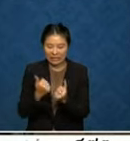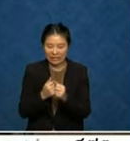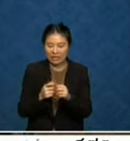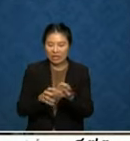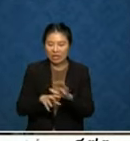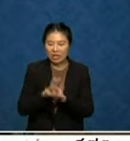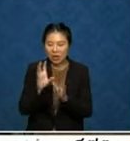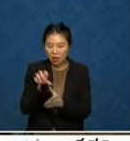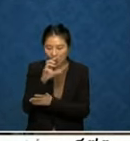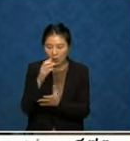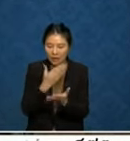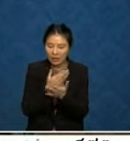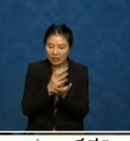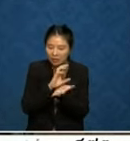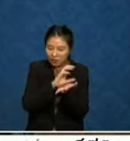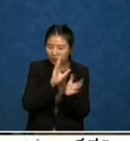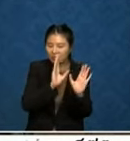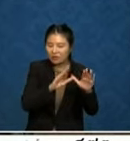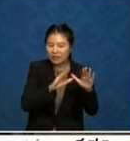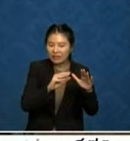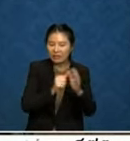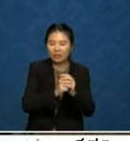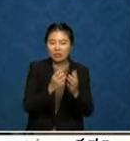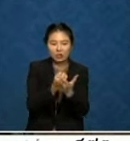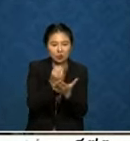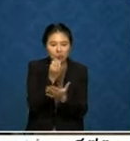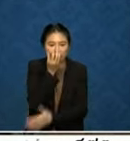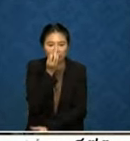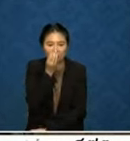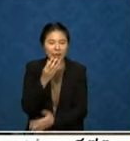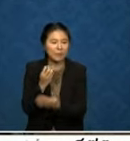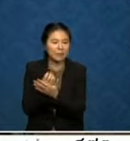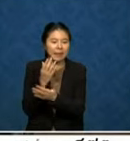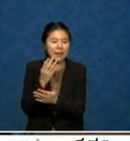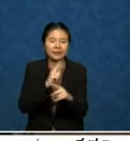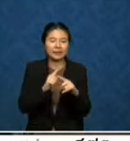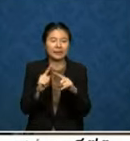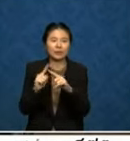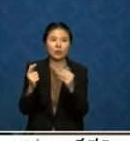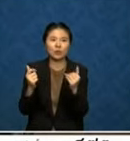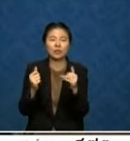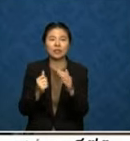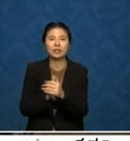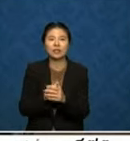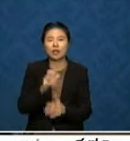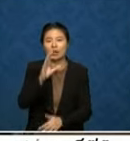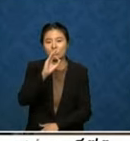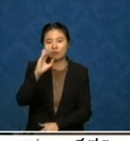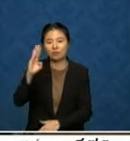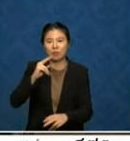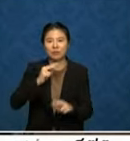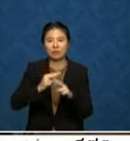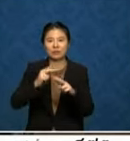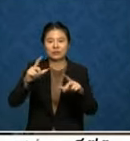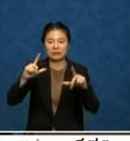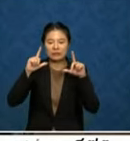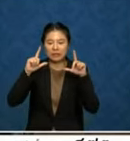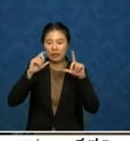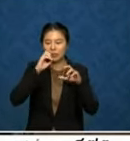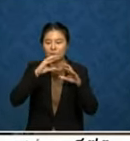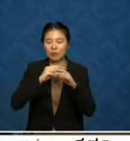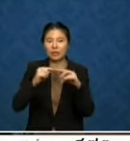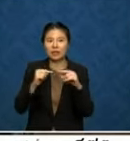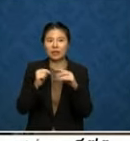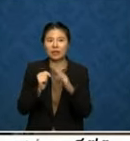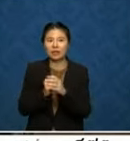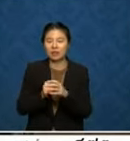ค่ะมันเกิดขึ้นในทุกวงการและล่าสุดค่ะมีเพจดังออกมาโพสต์เกี่ยวกับบ้านแชร์น้องแคร